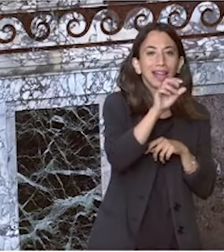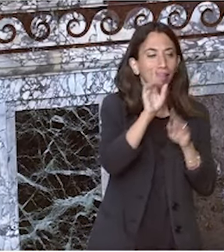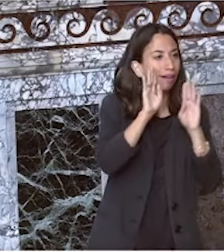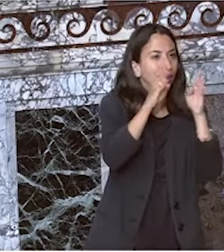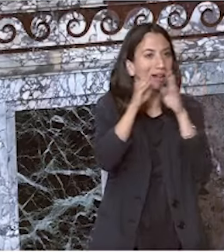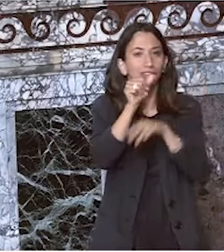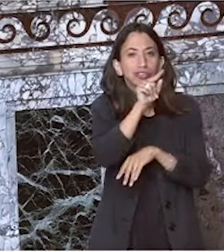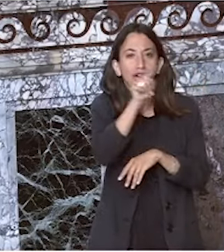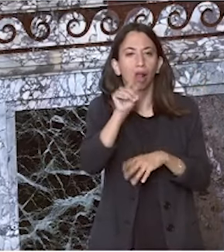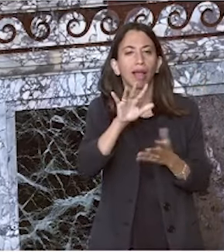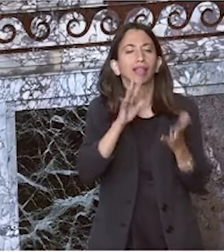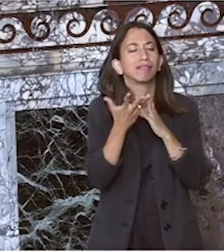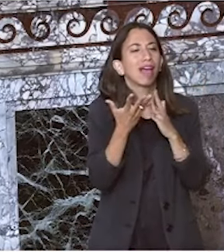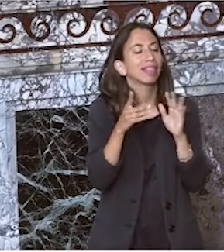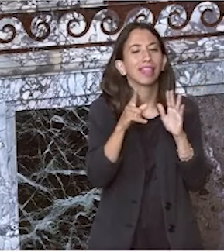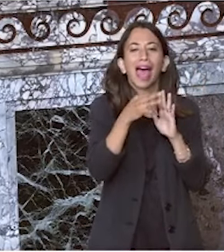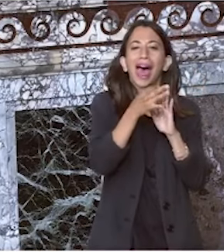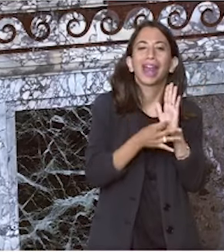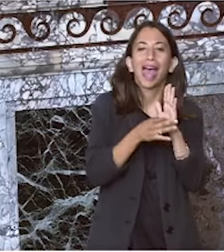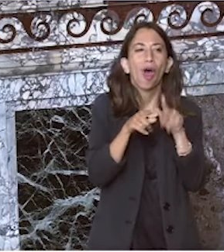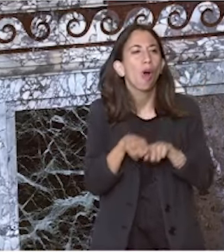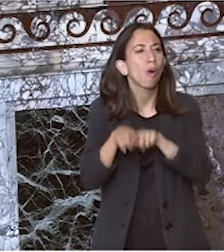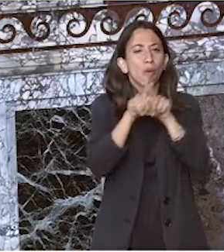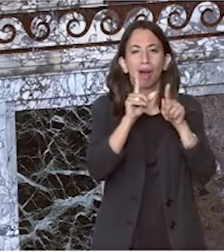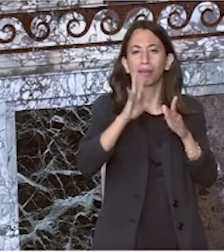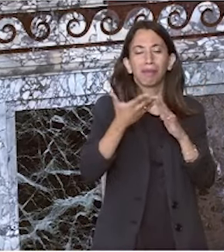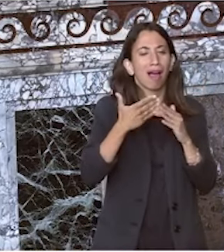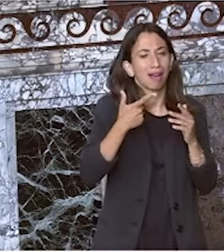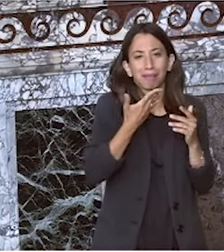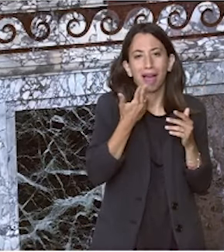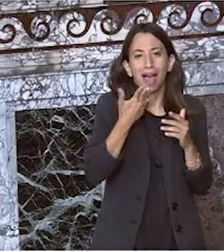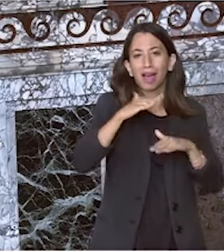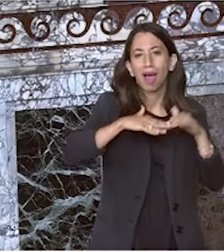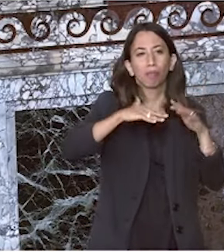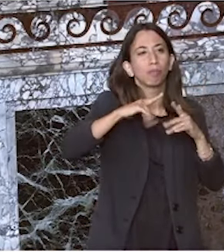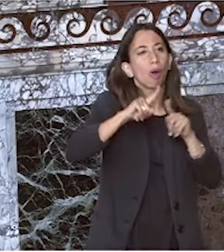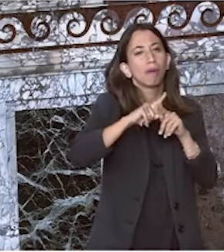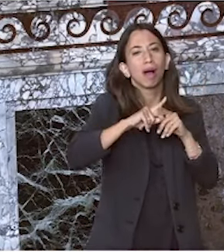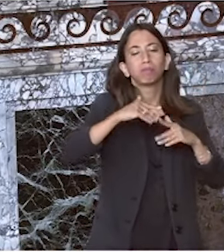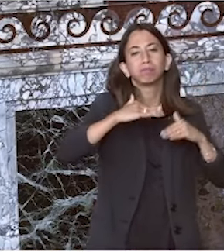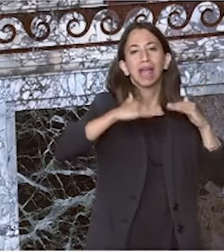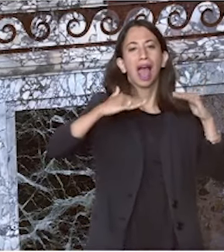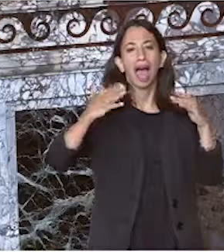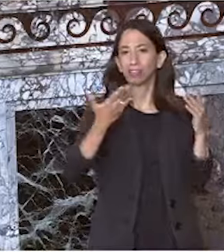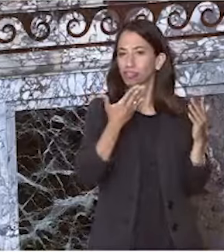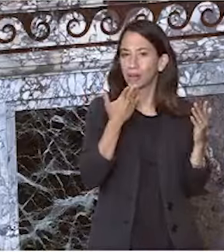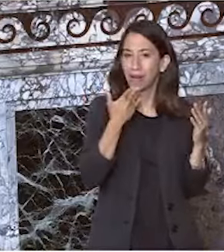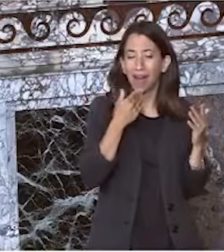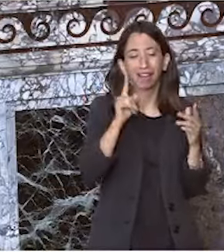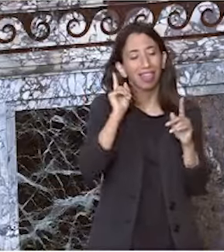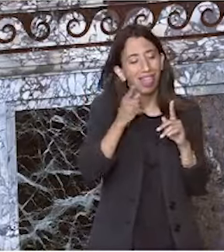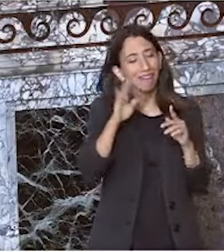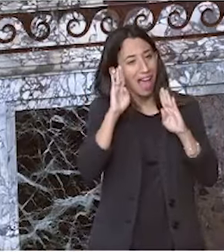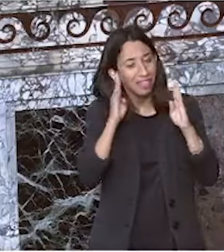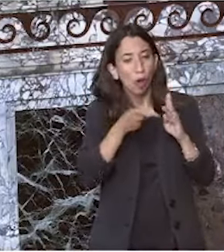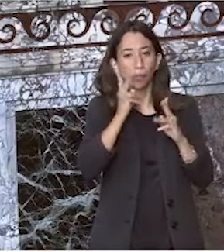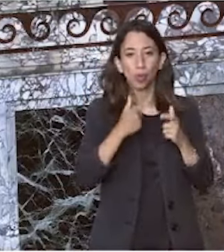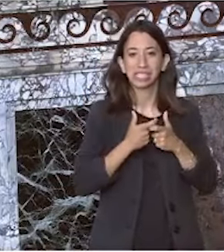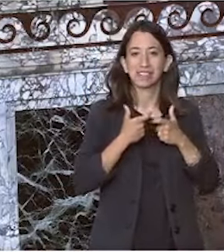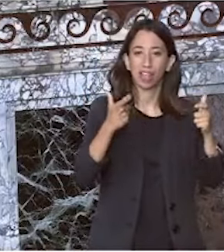fare apparire le regole europee sbilanciate verso il rigore e poco attente alle esigenze dello sviluppo. Le nuove